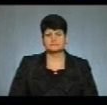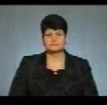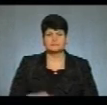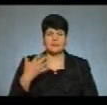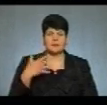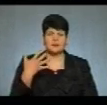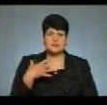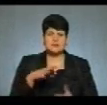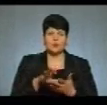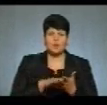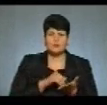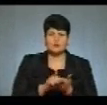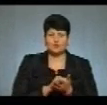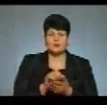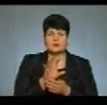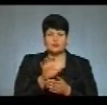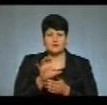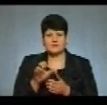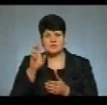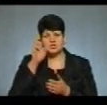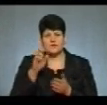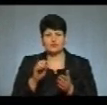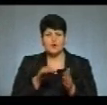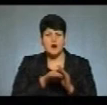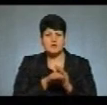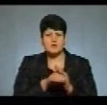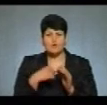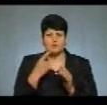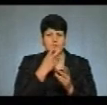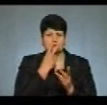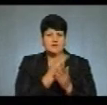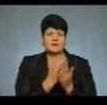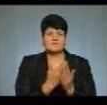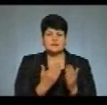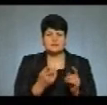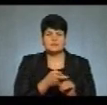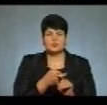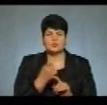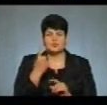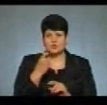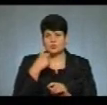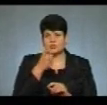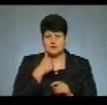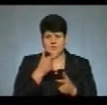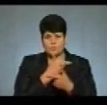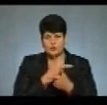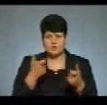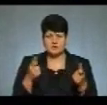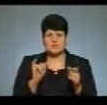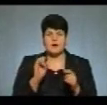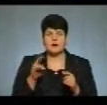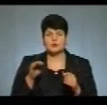50 копій документів та світлин з Державного архіву області репрезентували на виставці з нагоди 100-ї річниці проголошення акту